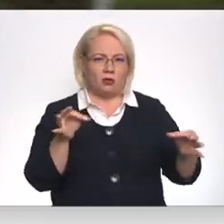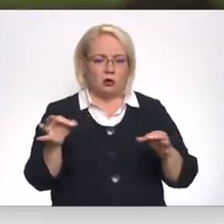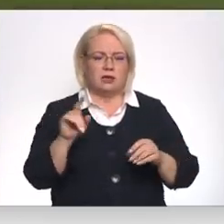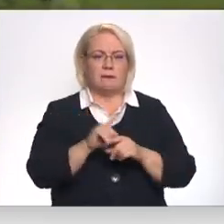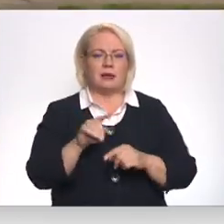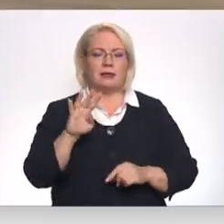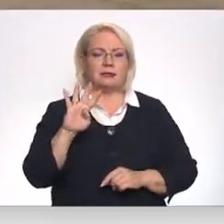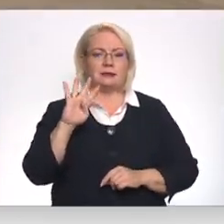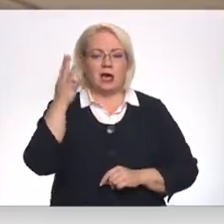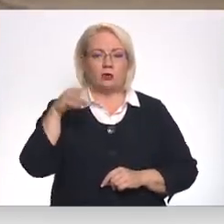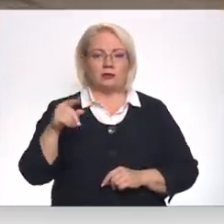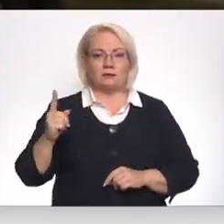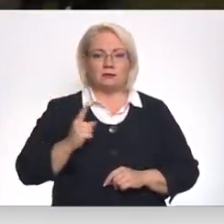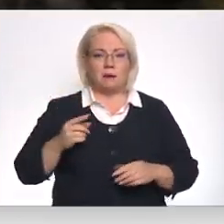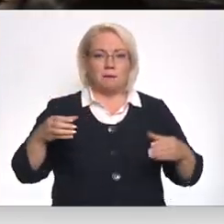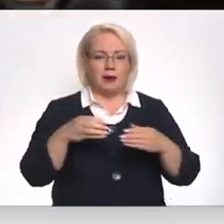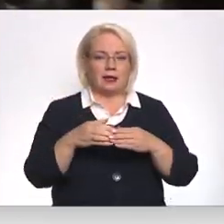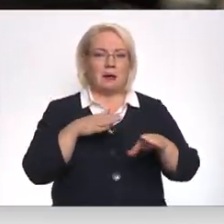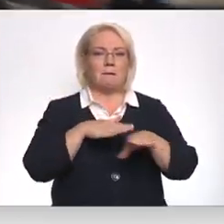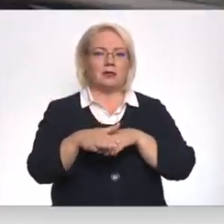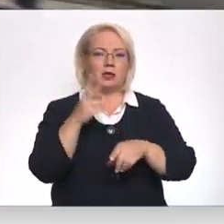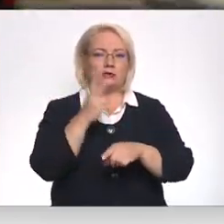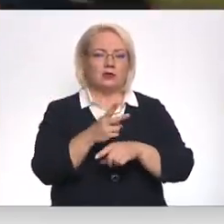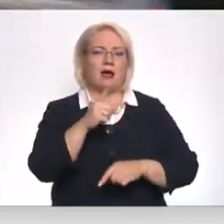Kurzemes brigāde pildīs mācību uzdevumu Liepājā